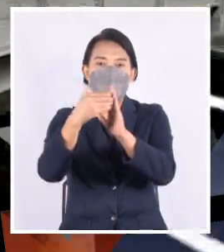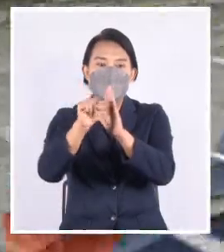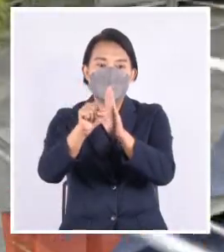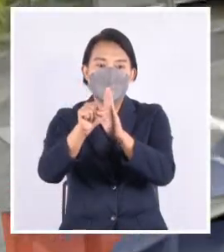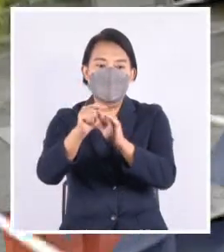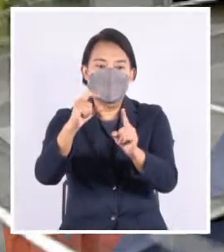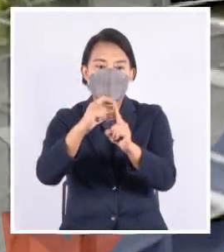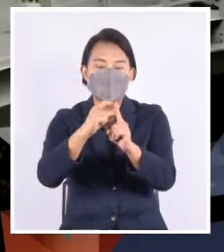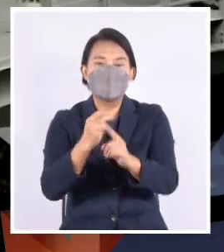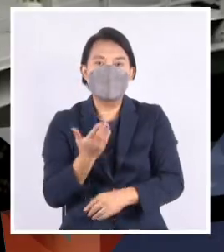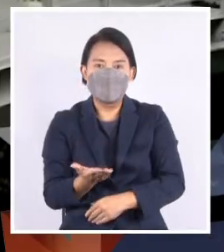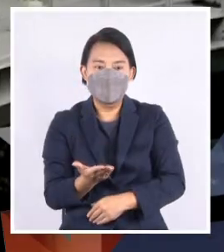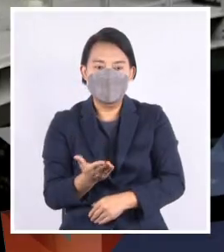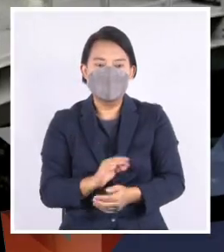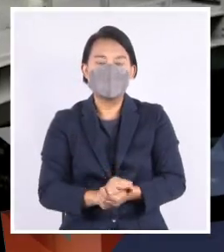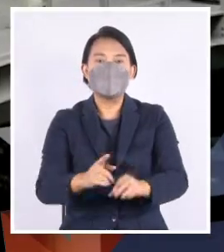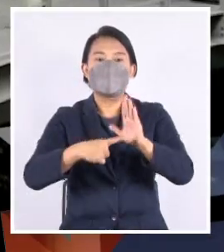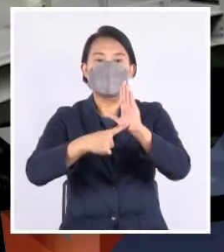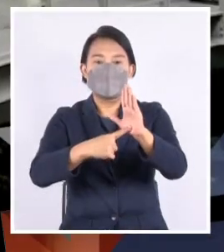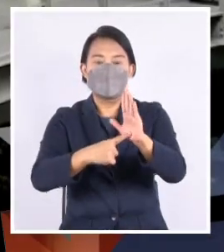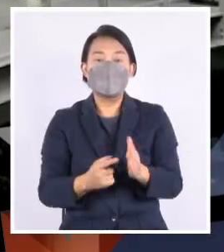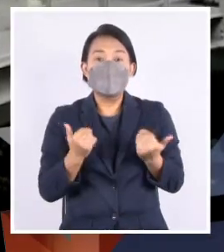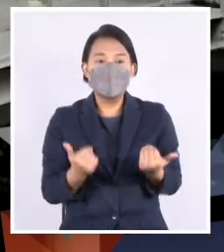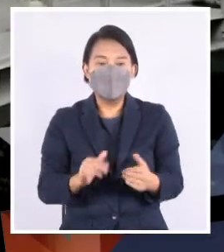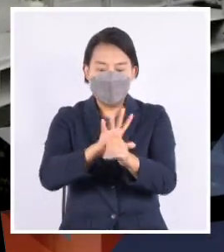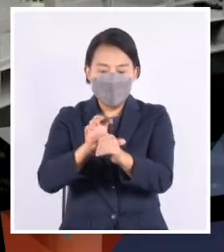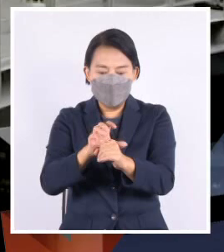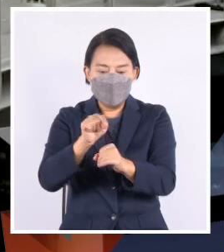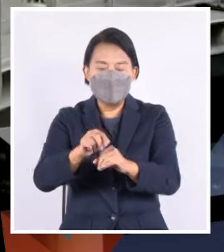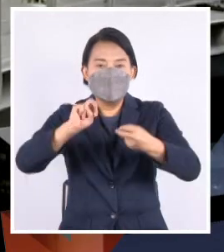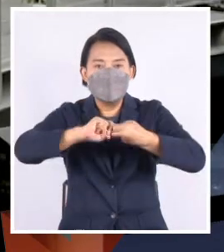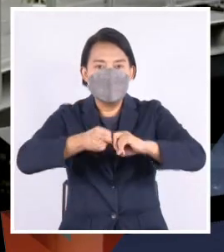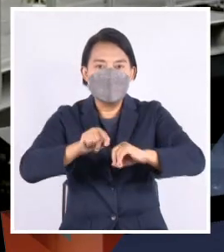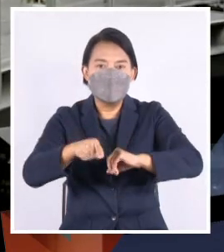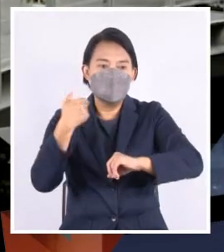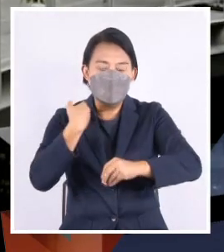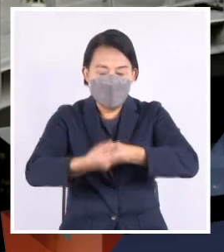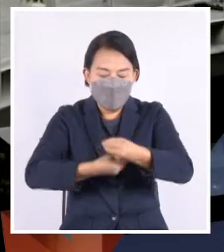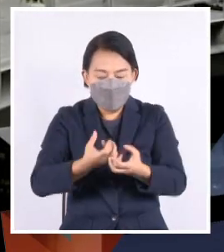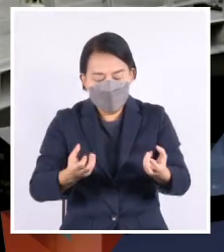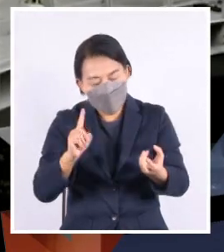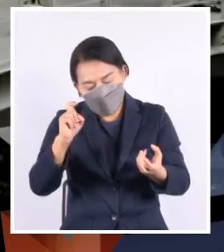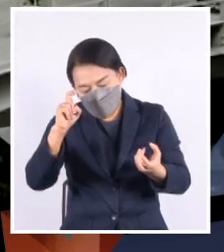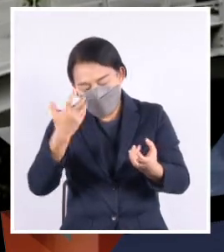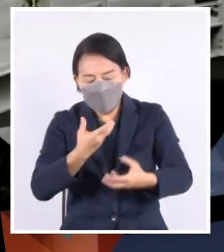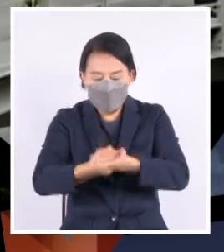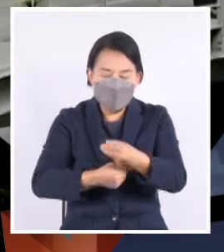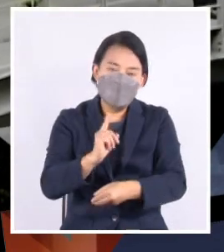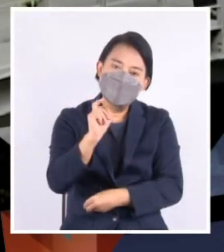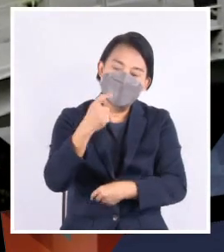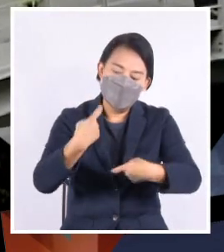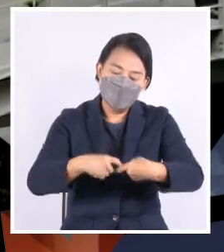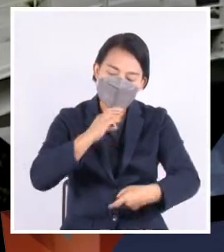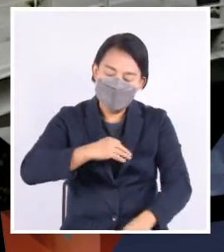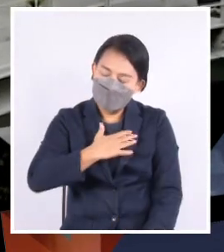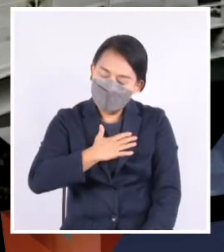กว่าอุอังยกตัวอย่างเช่นขณะนี้โควิดเนี่ยมันกำลังบุกมานะครับขายของก็ไม่ได้นะครับพ่อค้าแม่ขายเนี่ยกลุ้มใจม